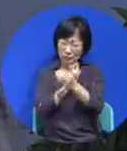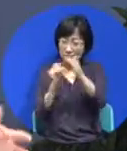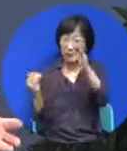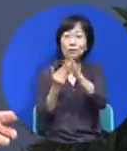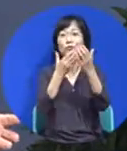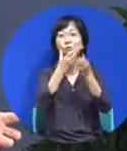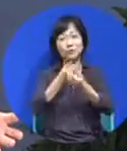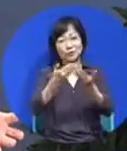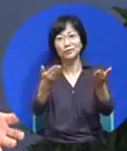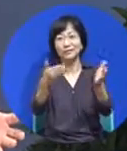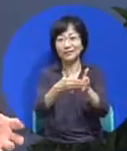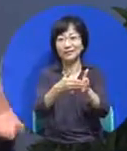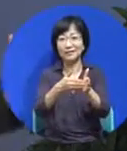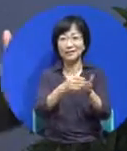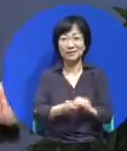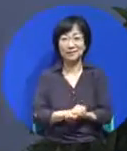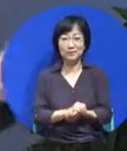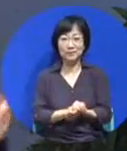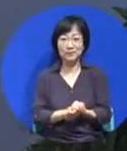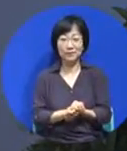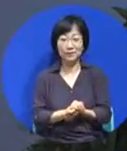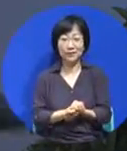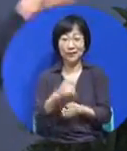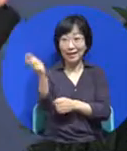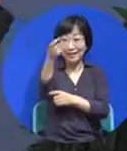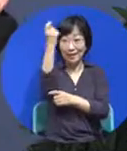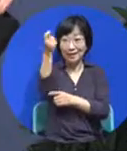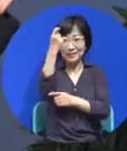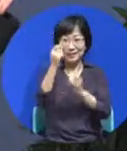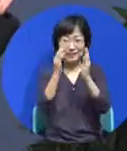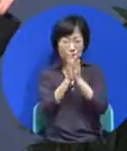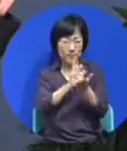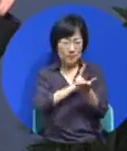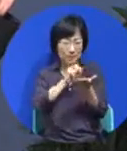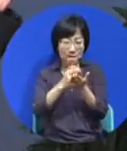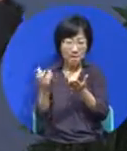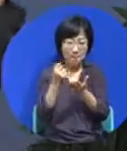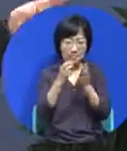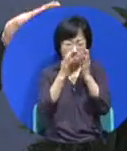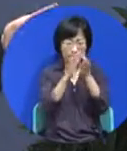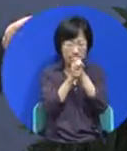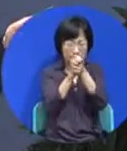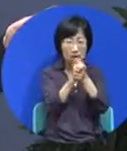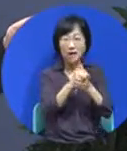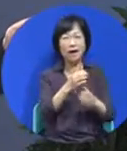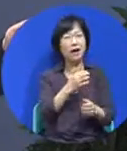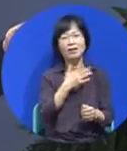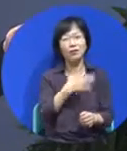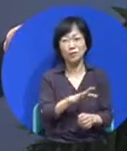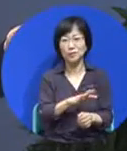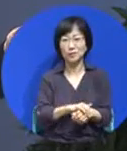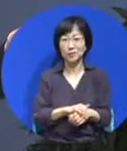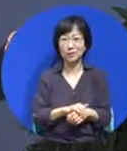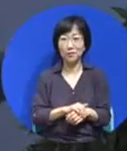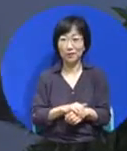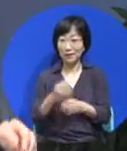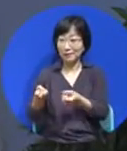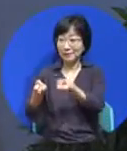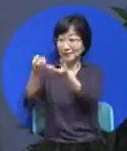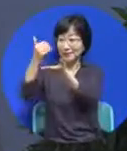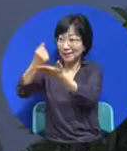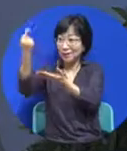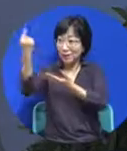다윗은 목동으로 있는데 기도 제목을 놓고 뛰는 게 아닙니다. 제사장이 찾아와서 너는 왕이 될 것이라고 말씀하셨습니다. As David